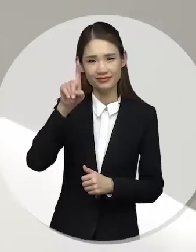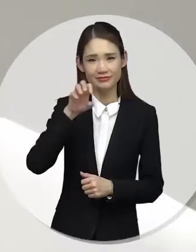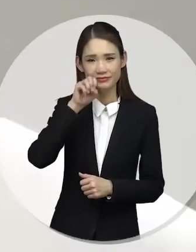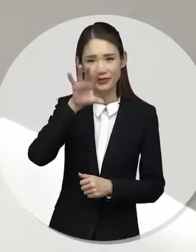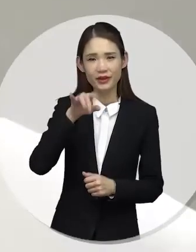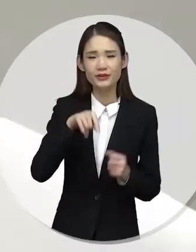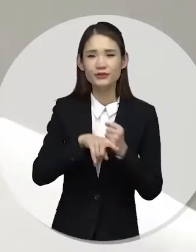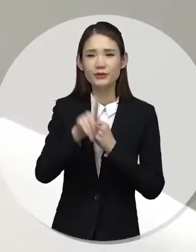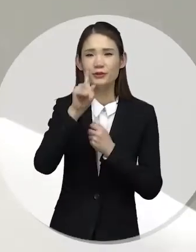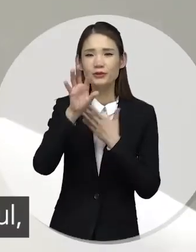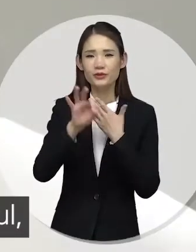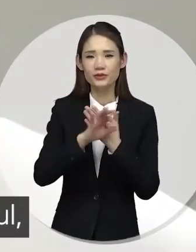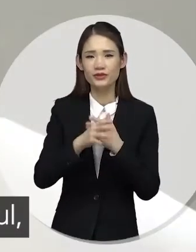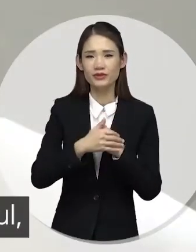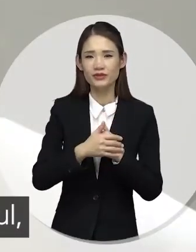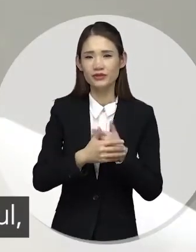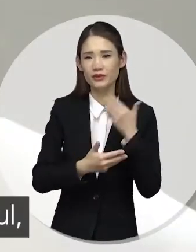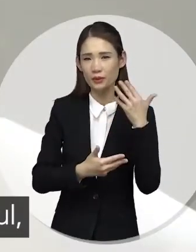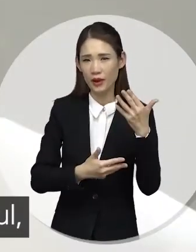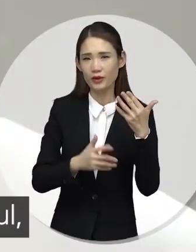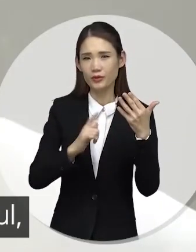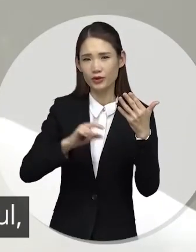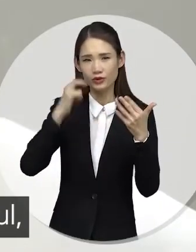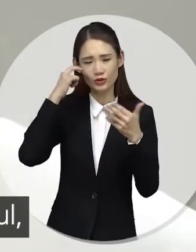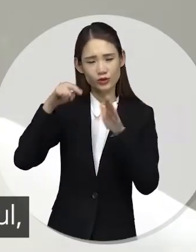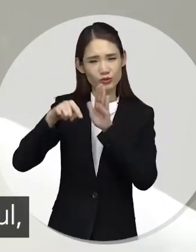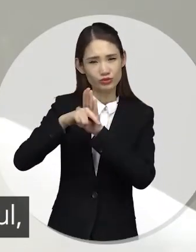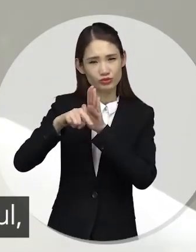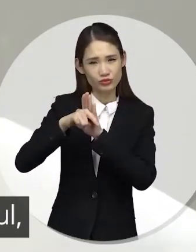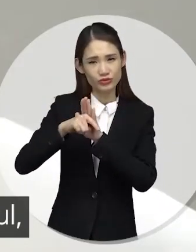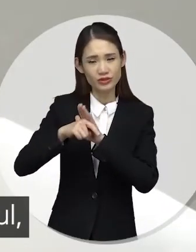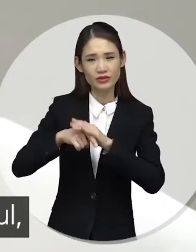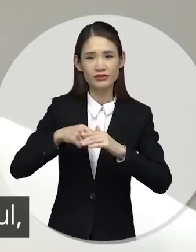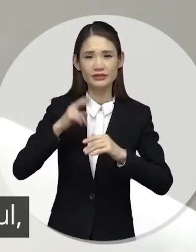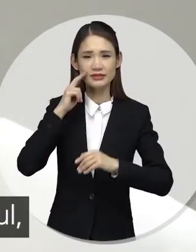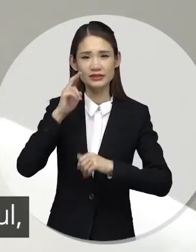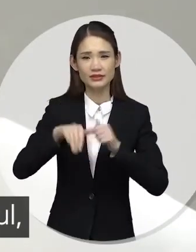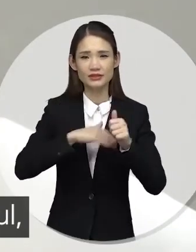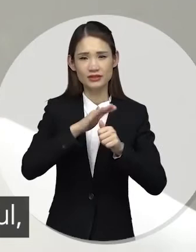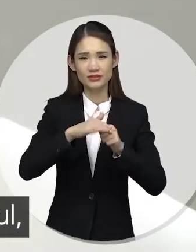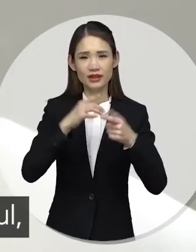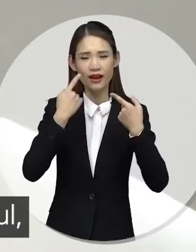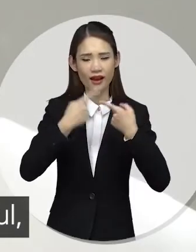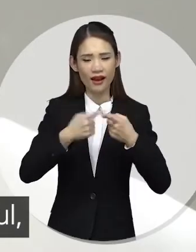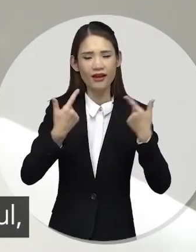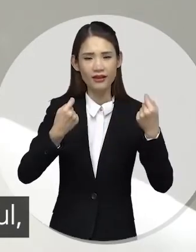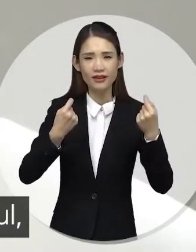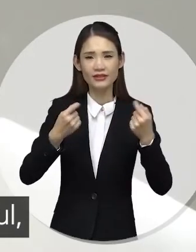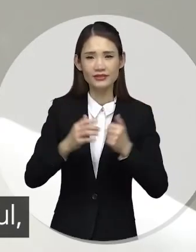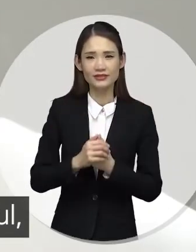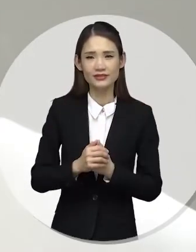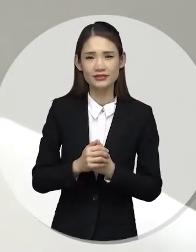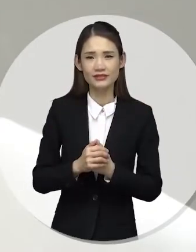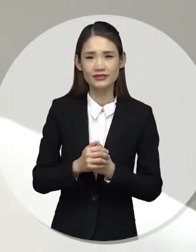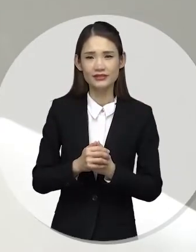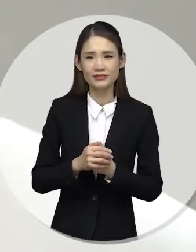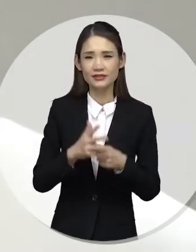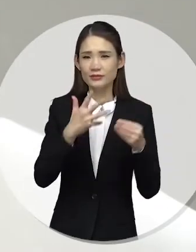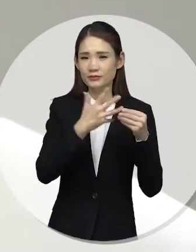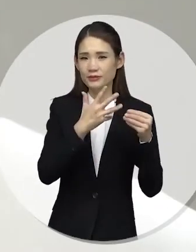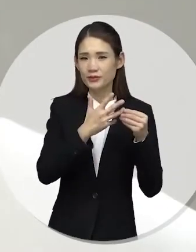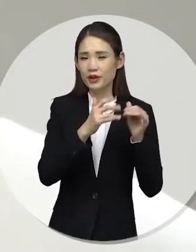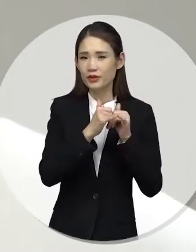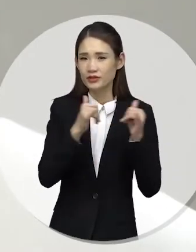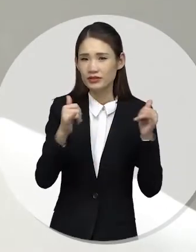11번을 말한 이유가 뭐냐면요. 8번이 훨씬 더 부정적인 시선이고 더 심한 칼날이라고는 생각하는데요.